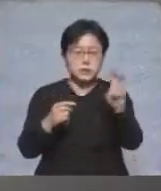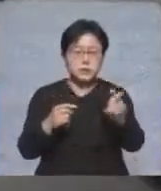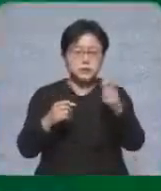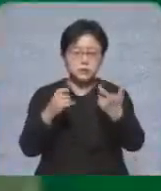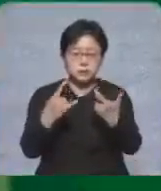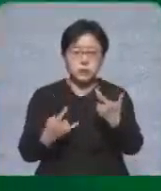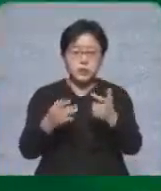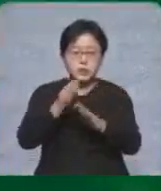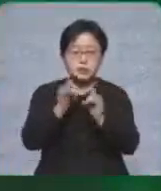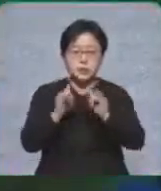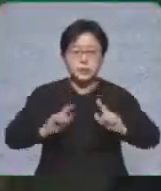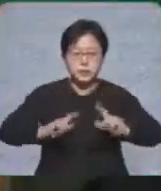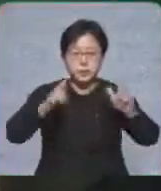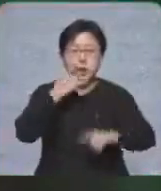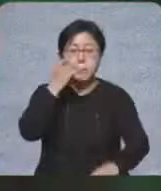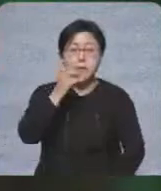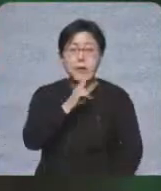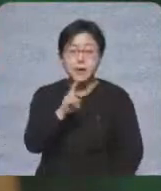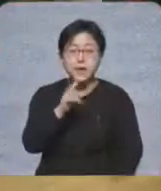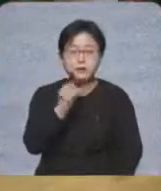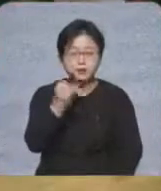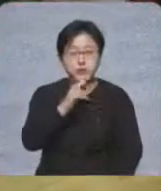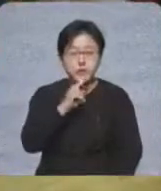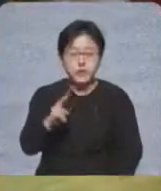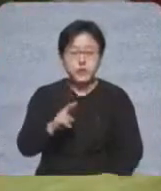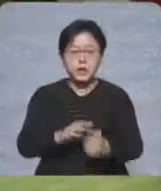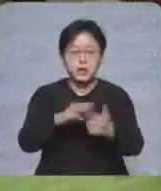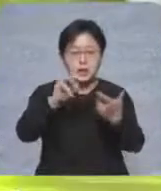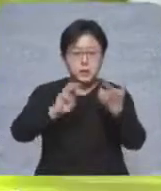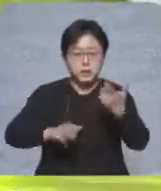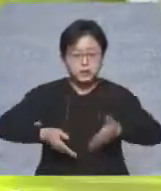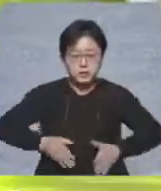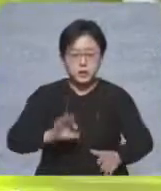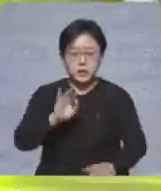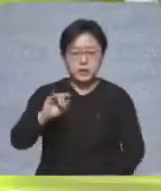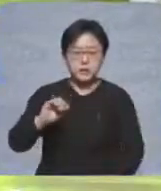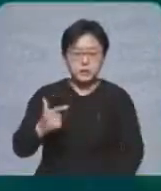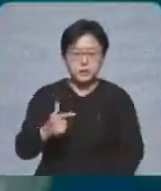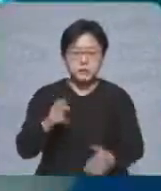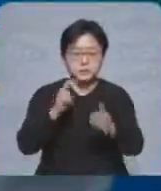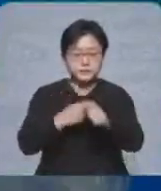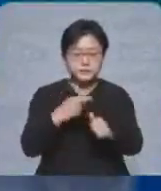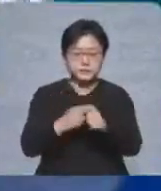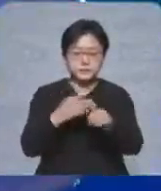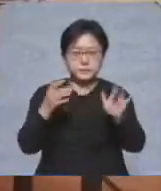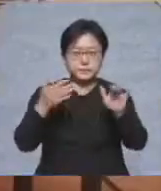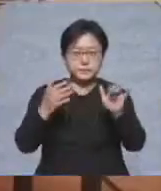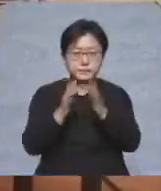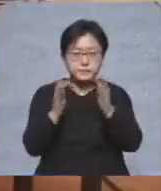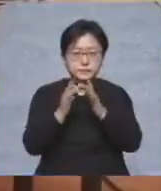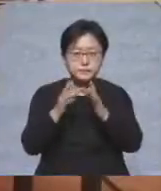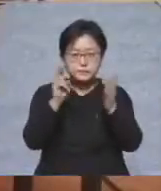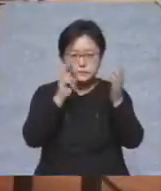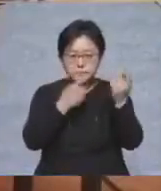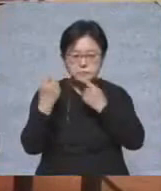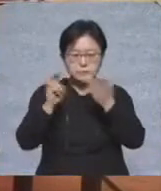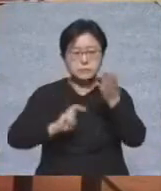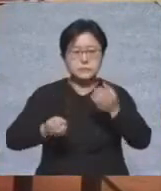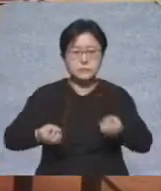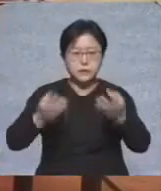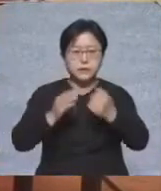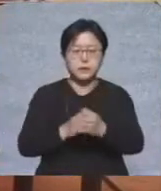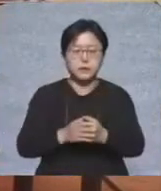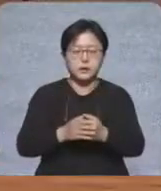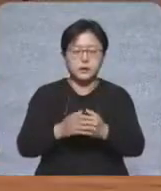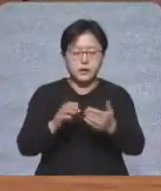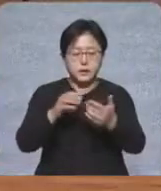맞아 엄마야 누나야 등을 작곡한 나주 출생 안성현 선생을 기리는 온라인 기념 음악회를 엽니다. 1920년